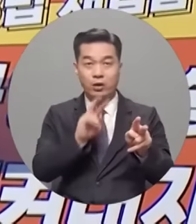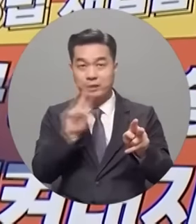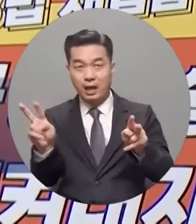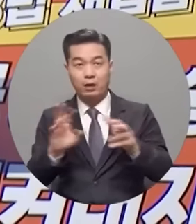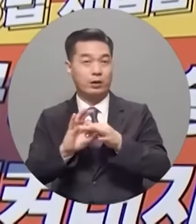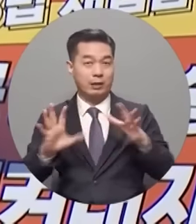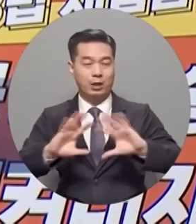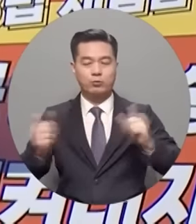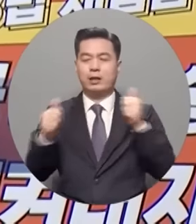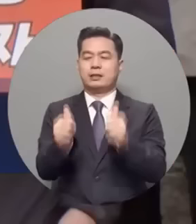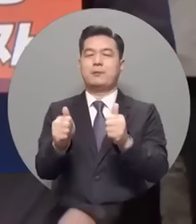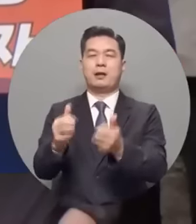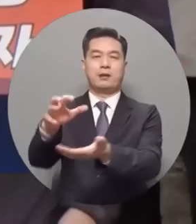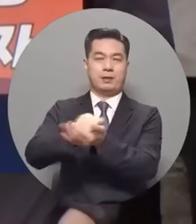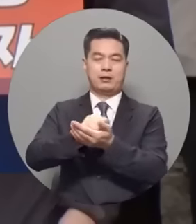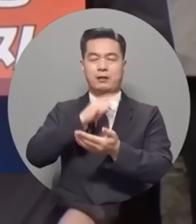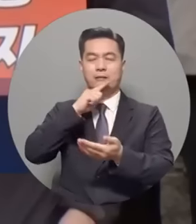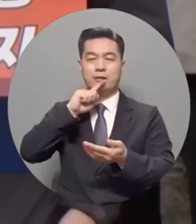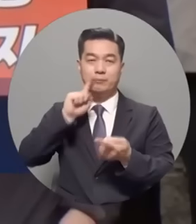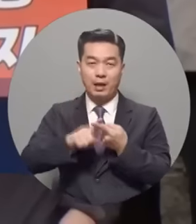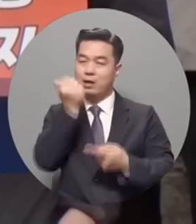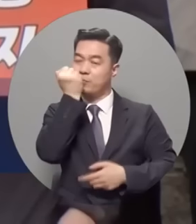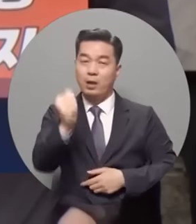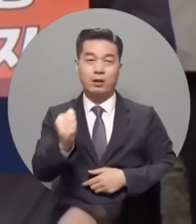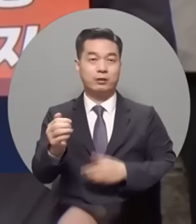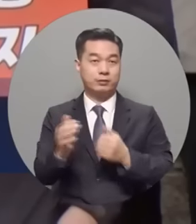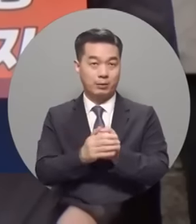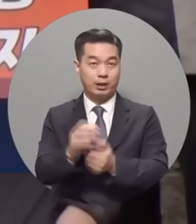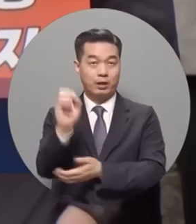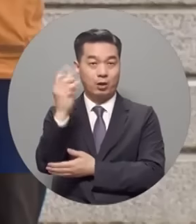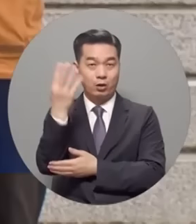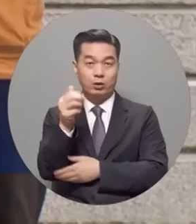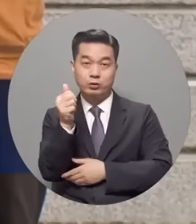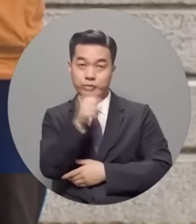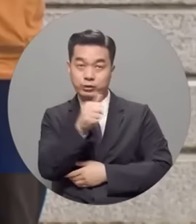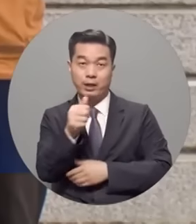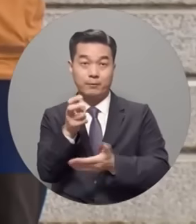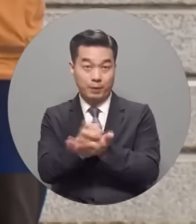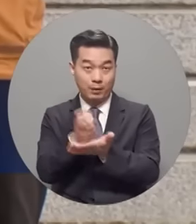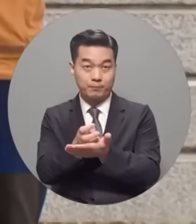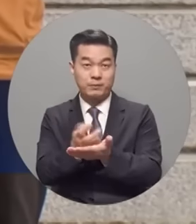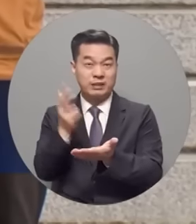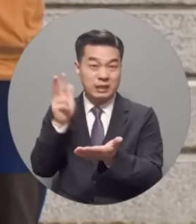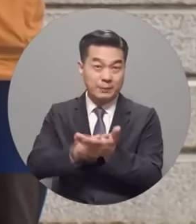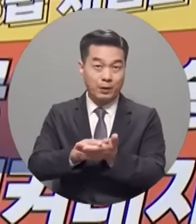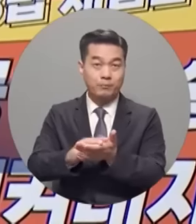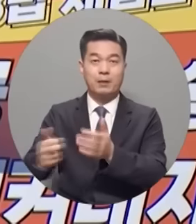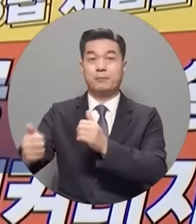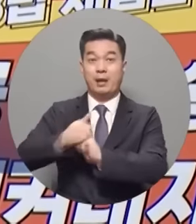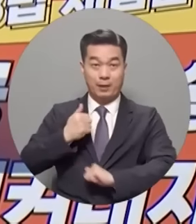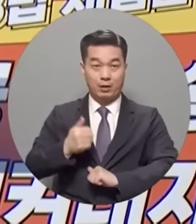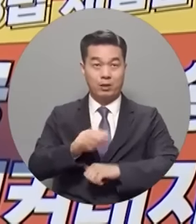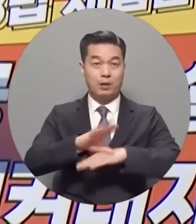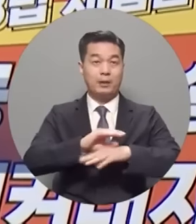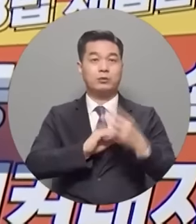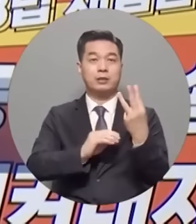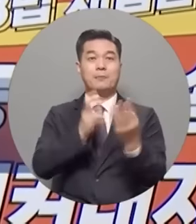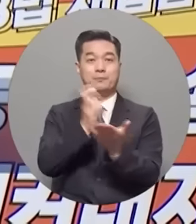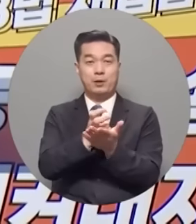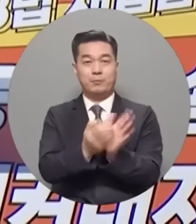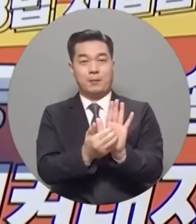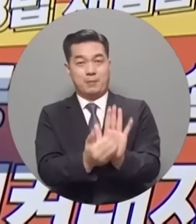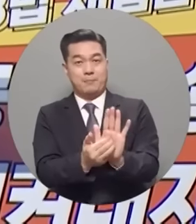것이 명확합니다. 언론중재법을 입법하려고 했던 집단은 대선에서 패배했고 방송3법의 입법을 막아세웠던